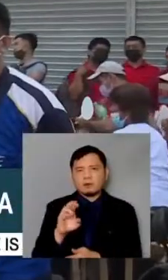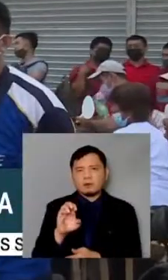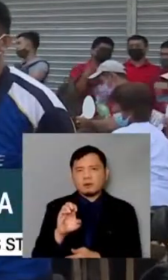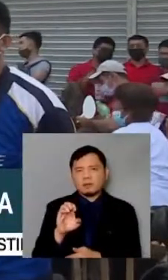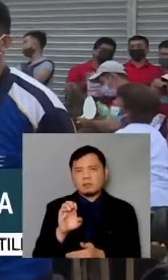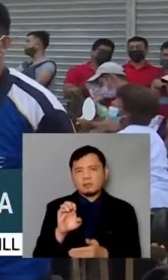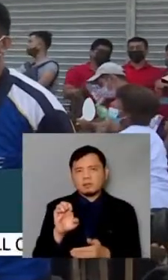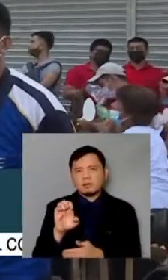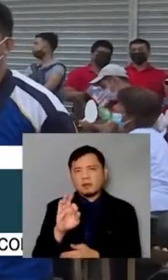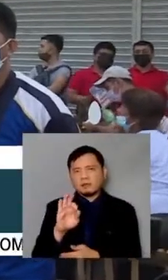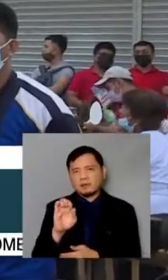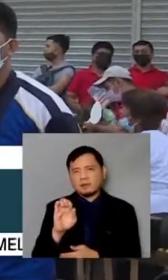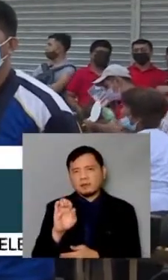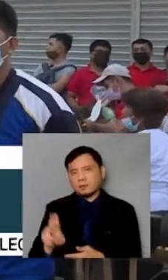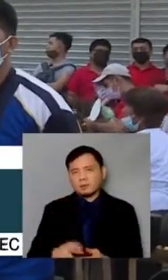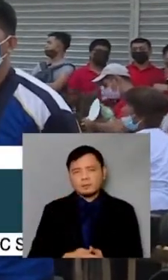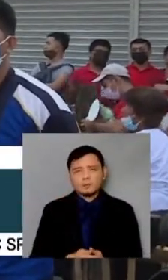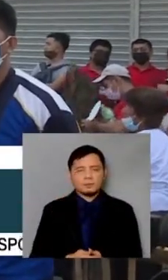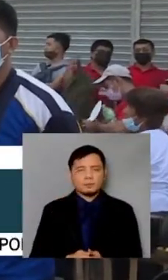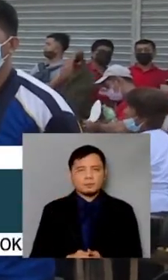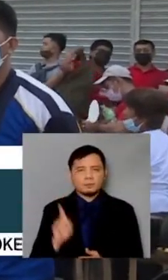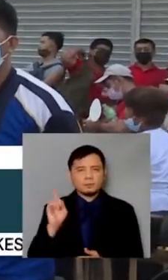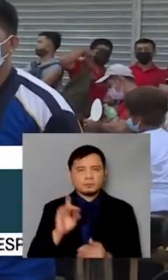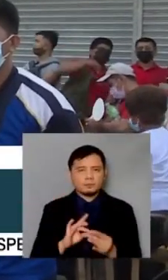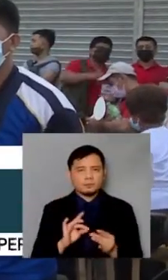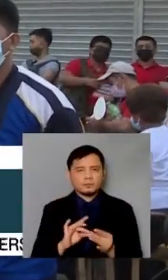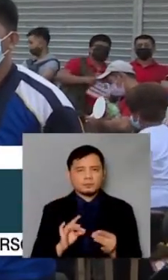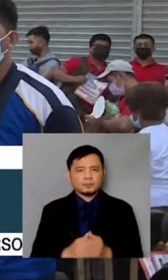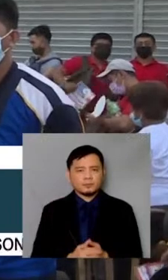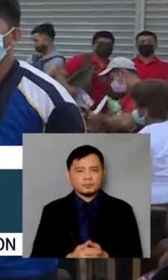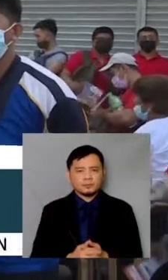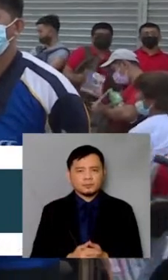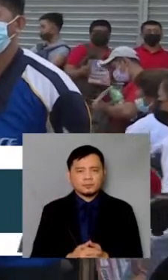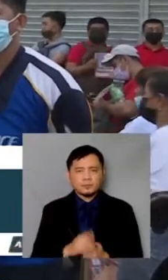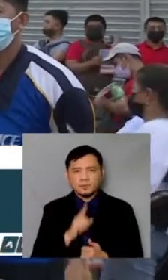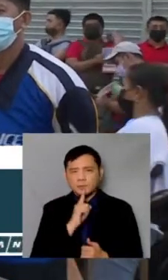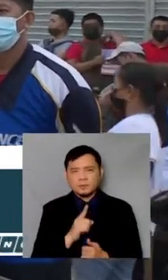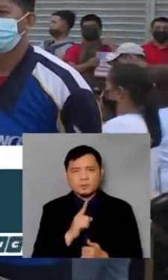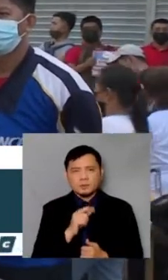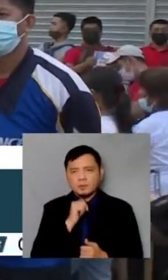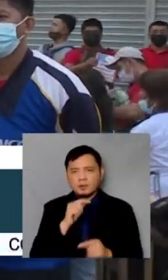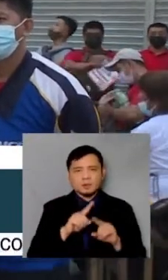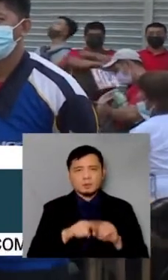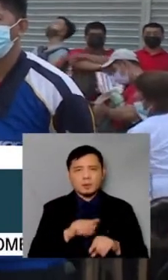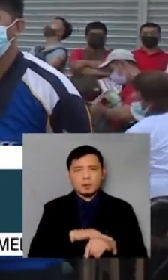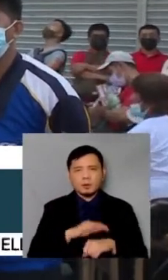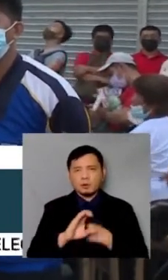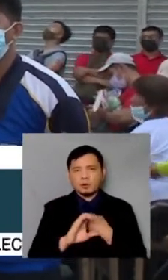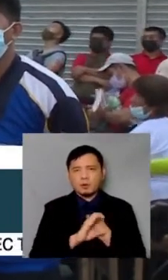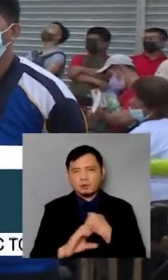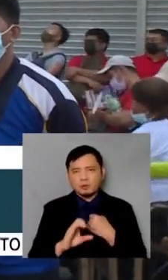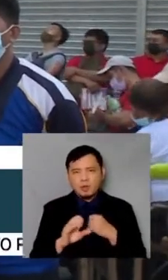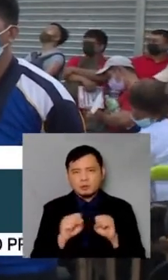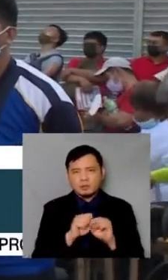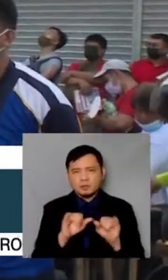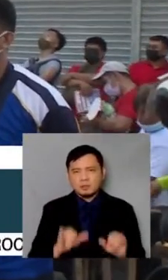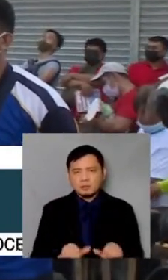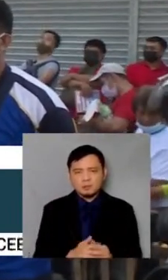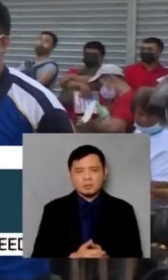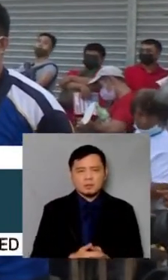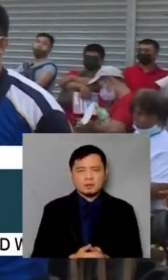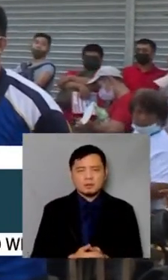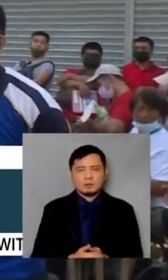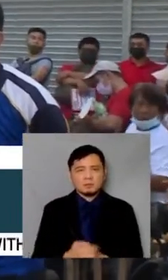Hindi na kami umaasa doon sa pangako niyang kontraktualisasyon. Ilalaban na lang namin yan sa susunod na administrasyon. Kung hindi